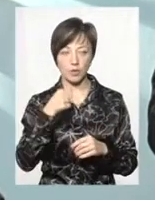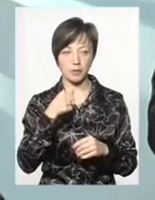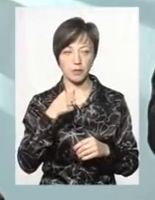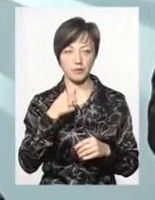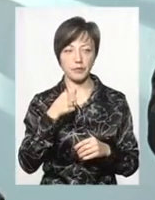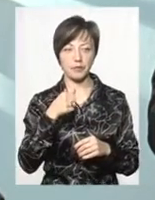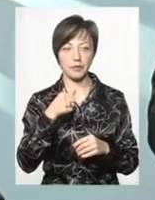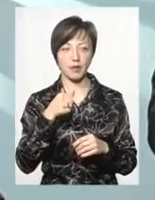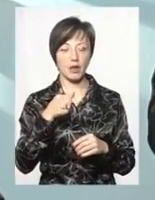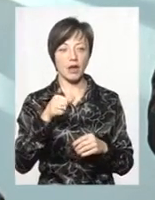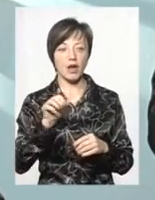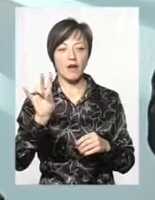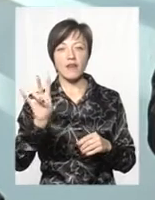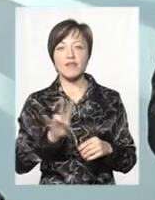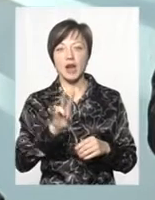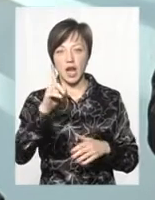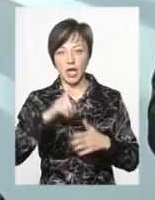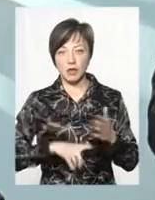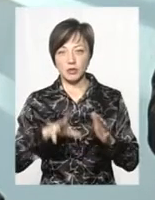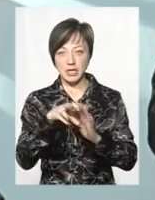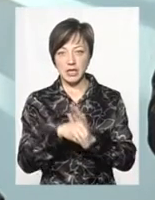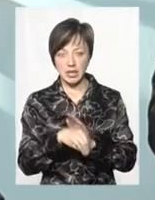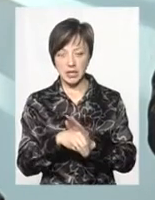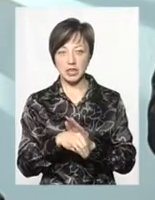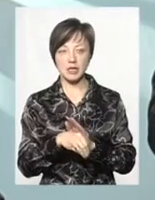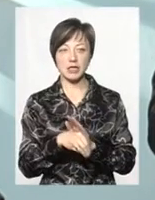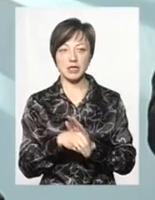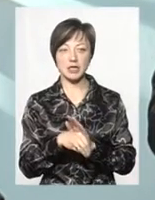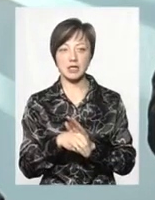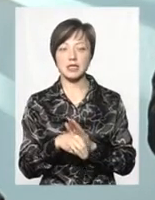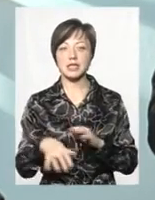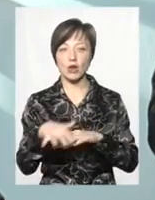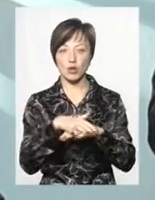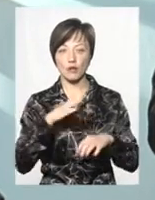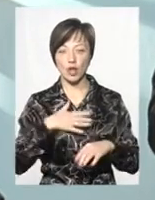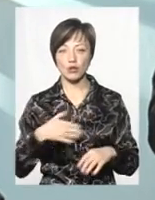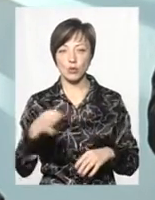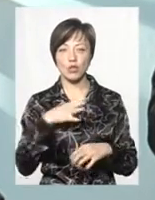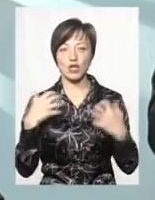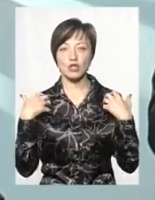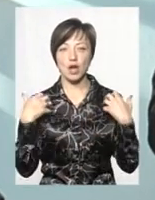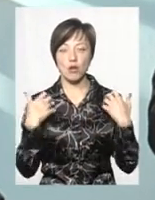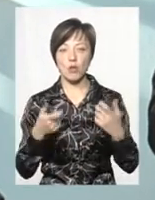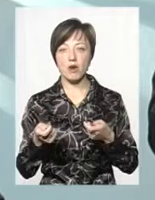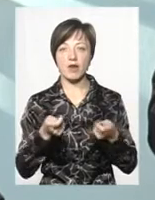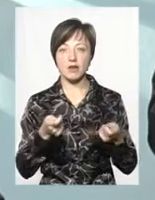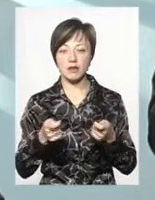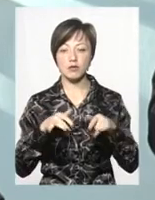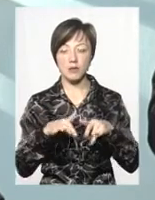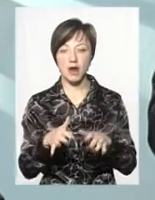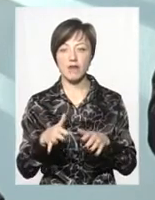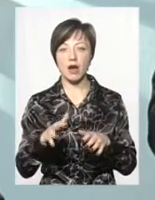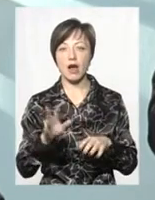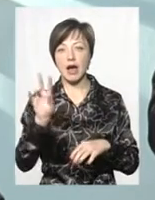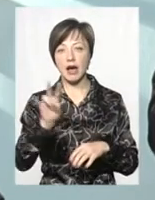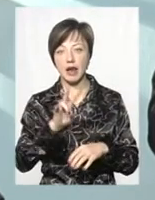в релігійному середовищі нашої області, був начальником управління у справах релігії і так далі. І обласна адміністрація відповідав